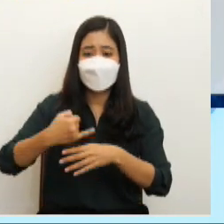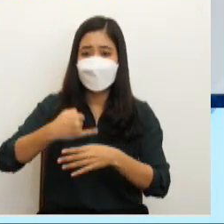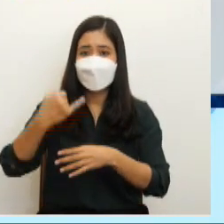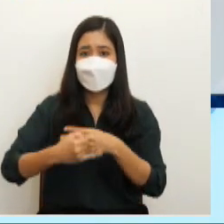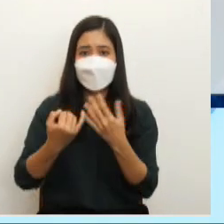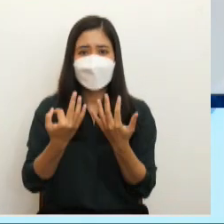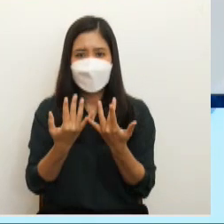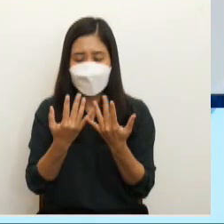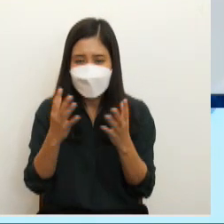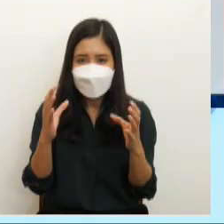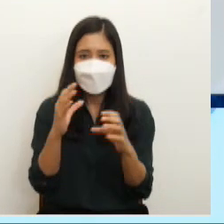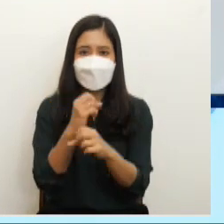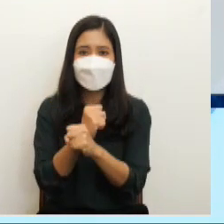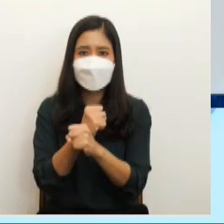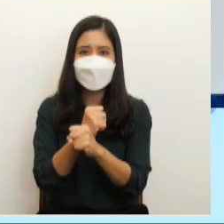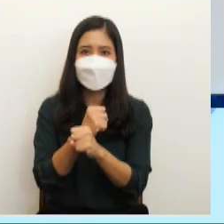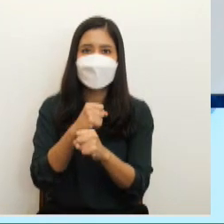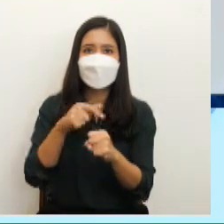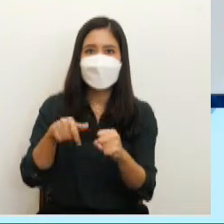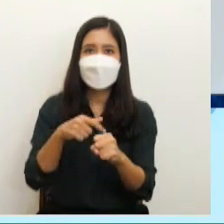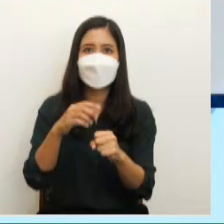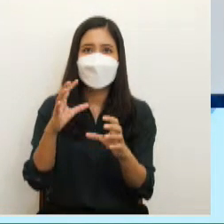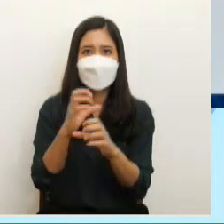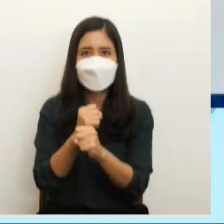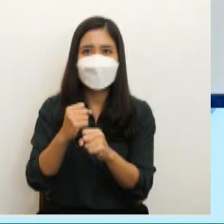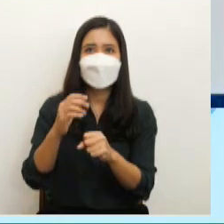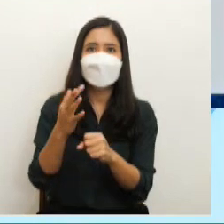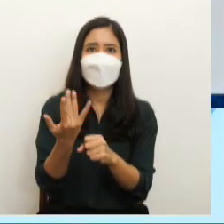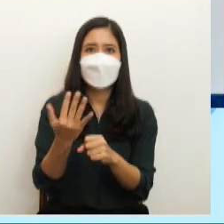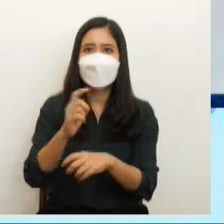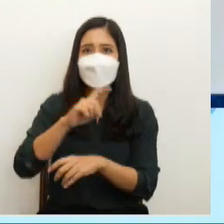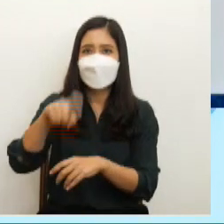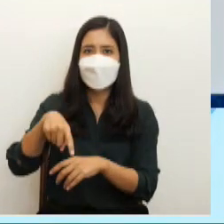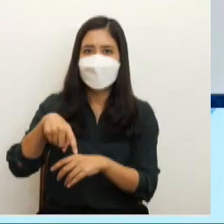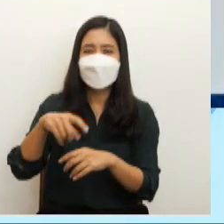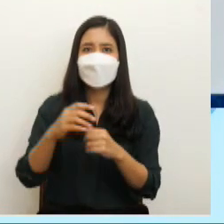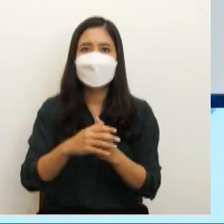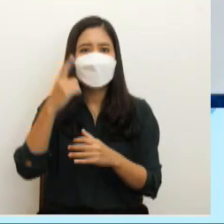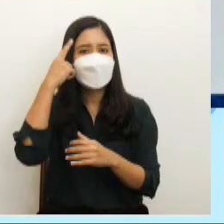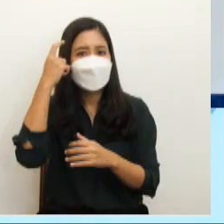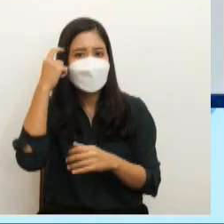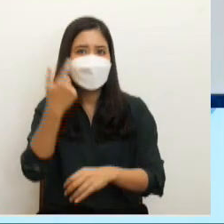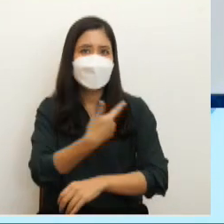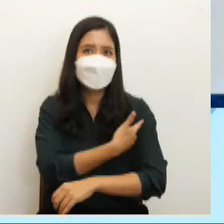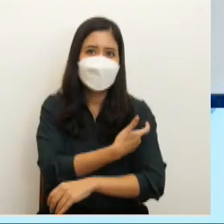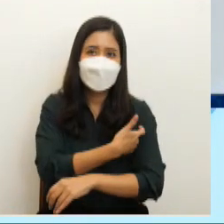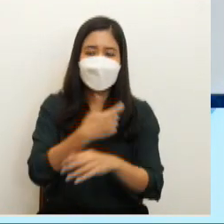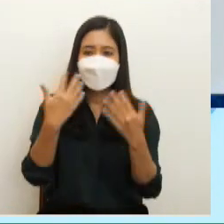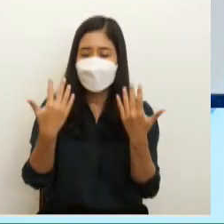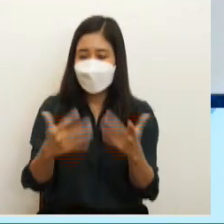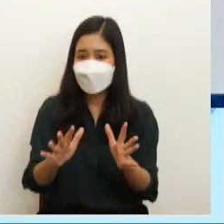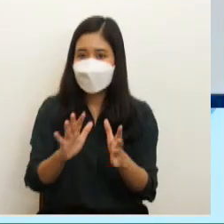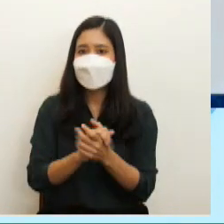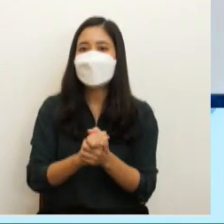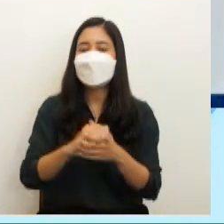ากผลต่อเนื่องมาจากโควิดหรือว่าการฉีดวัคซีนนะครับแต่ถ้าเรารู้สึกว่าเมื่อฉีดวัคซีนแล้วมีผลกระทบต่อร่างก